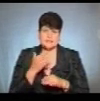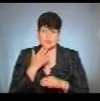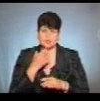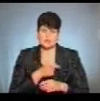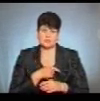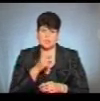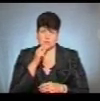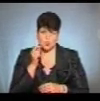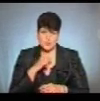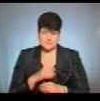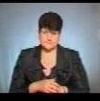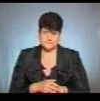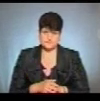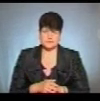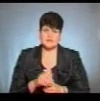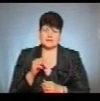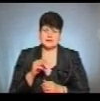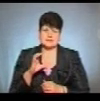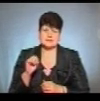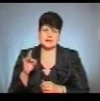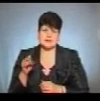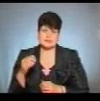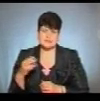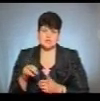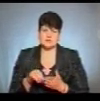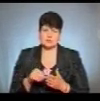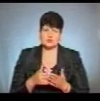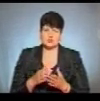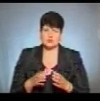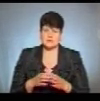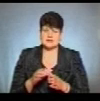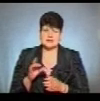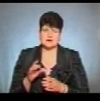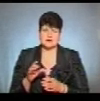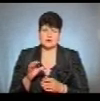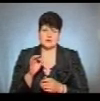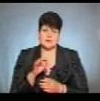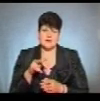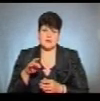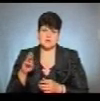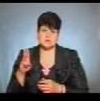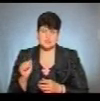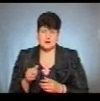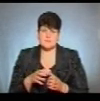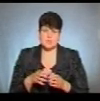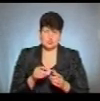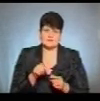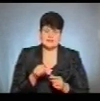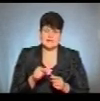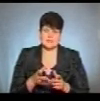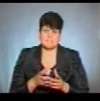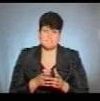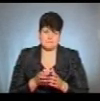України. Тарас Серетний, 28 років, член політичної партії «Радикальна партія» Олега Ляшка, балотується від цієї партії.